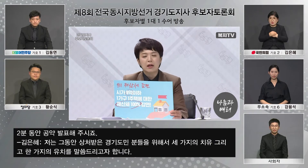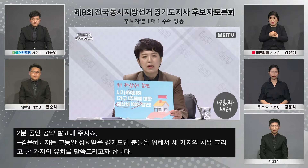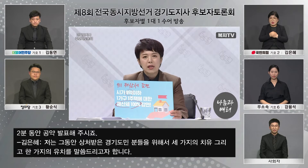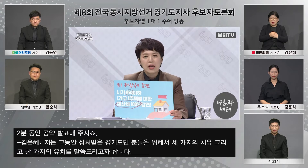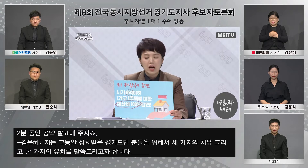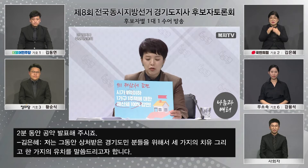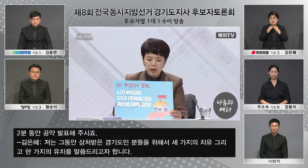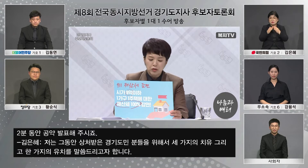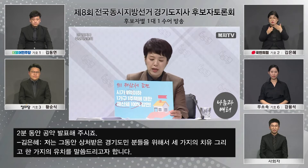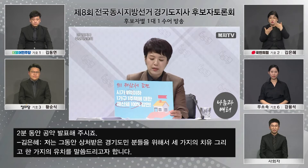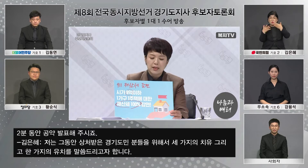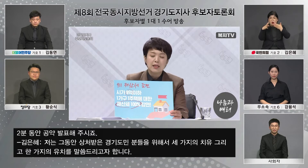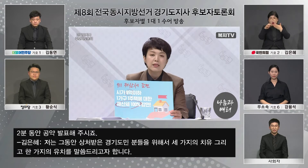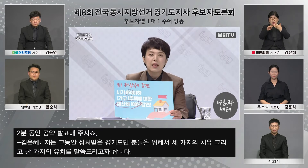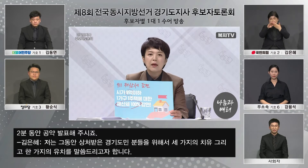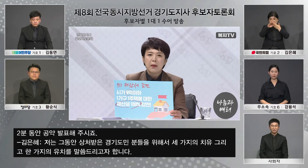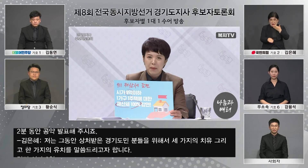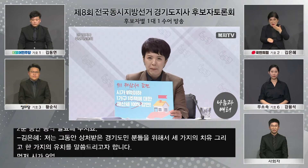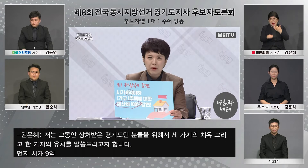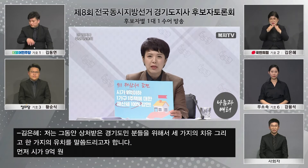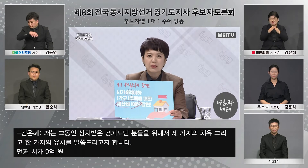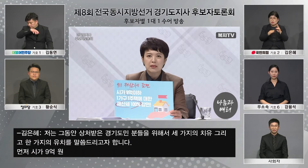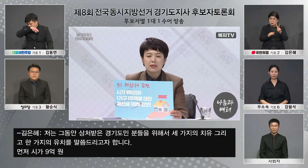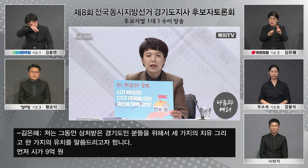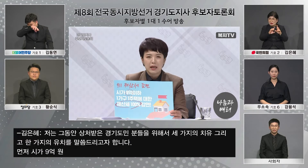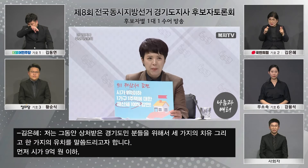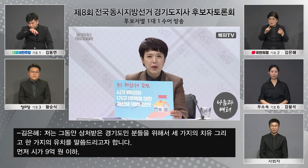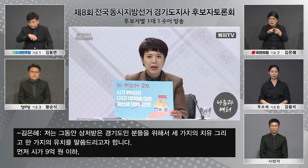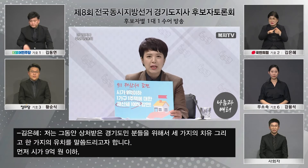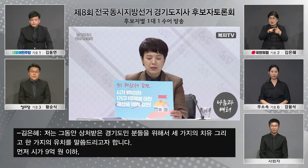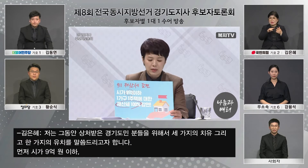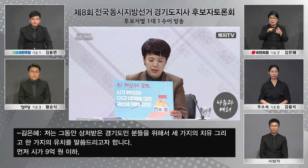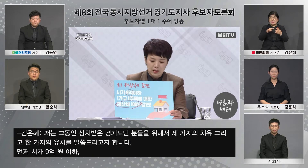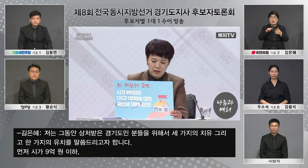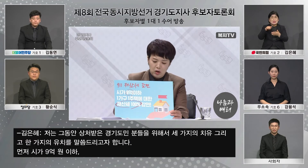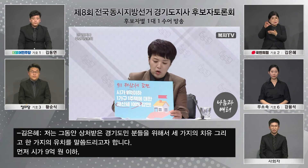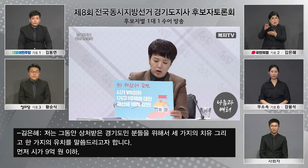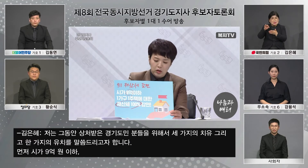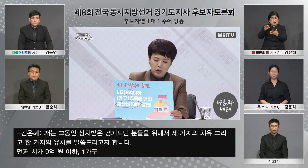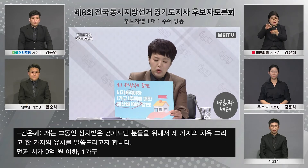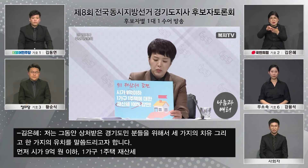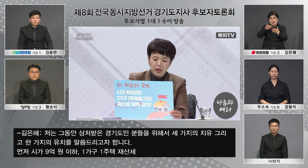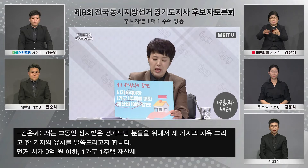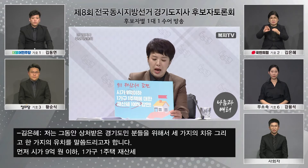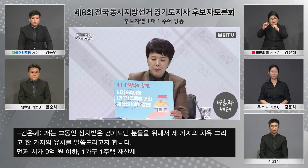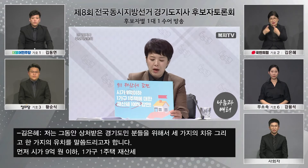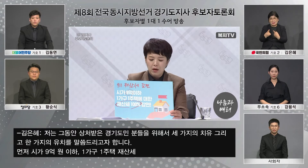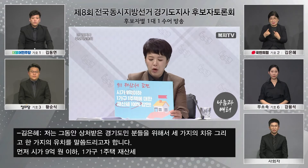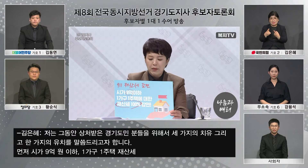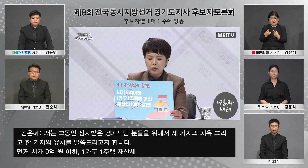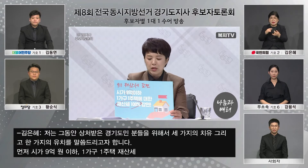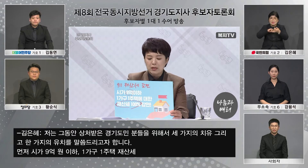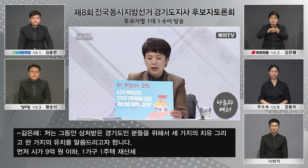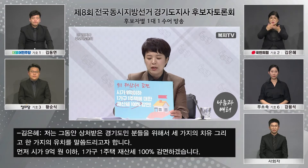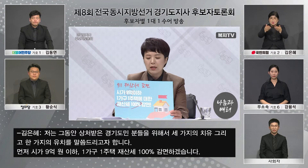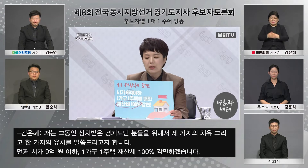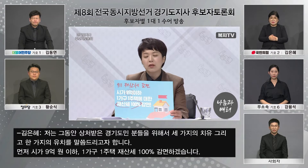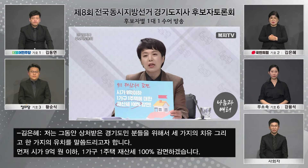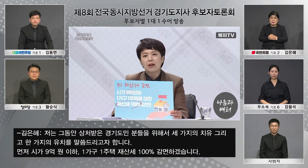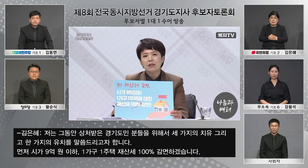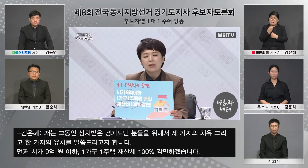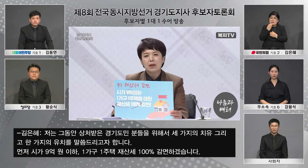원 이하 1가구 1주택 재산세 100% 감면하겠습니다. 경기도민의 아마 과반수